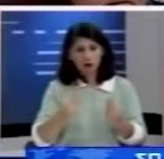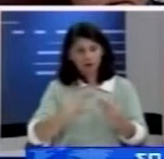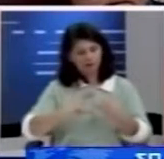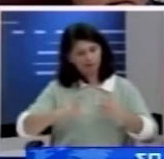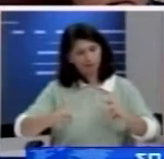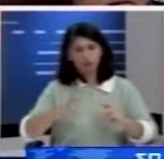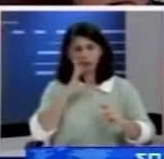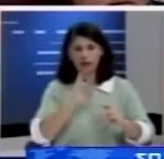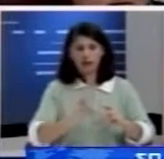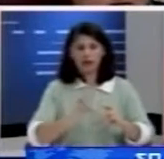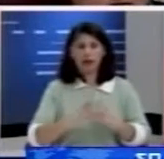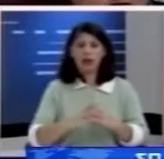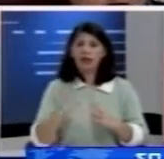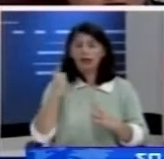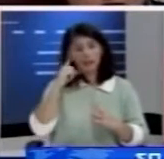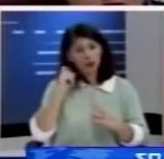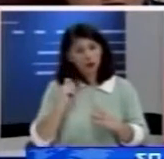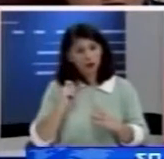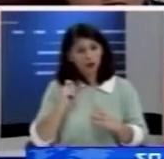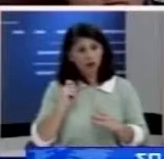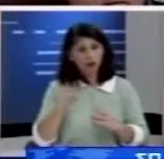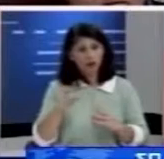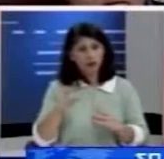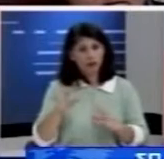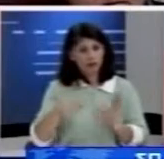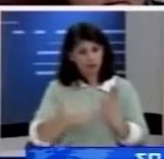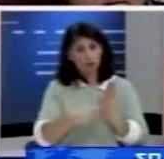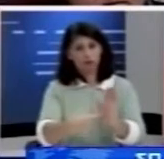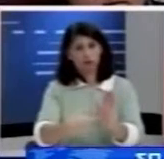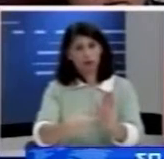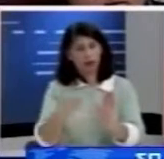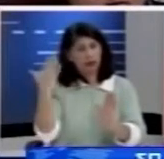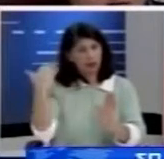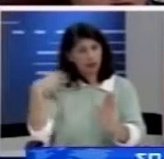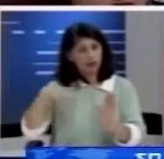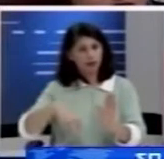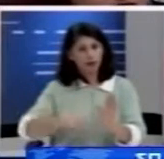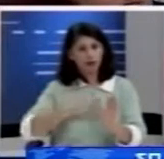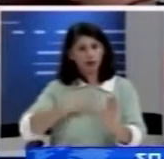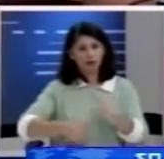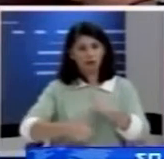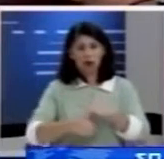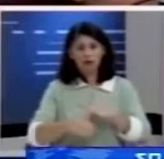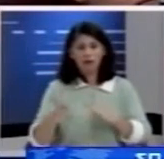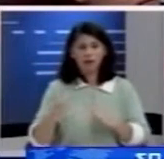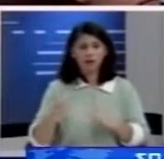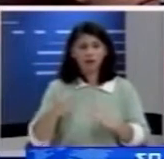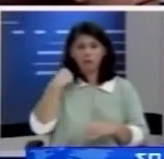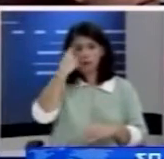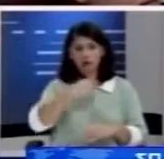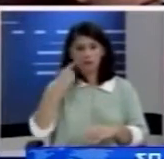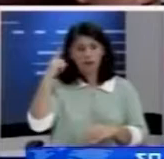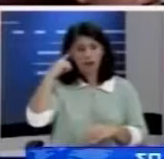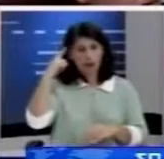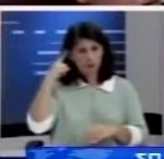αλήθεια, γιατί είναι γνωστό και είδε το φως της δημοσιότητας εκείνη τον καιρό, κύριε Πρόεδρε, το ότι η προσωπική μου